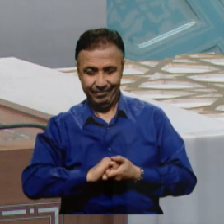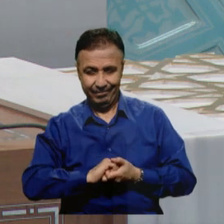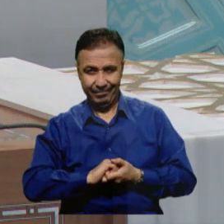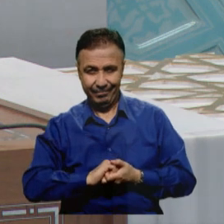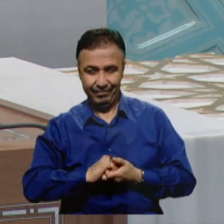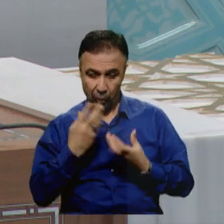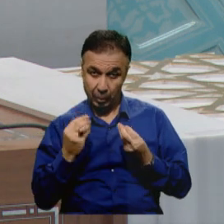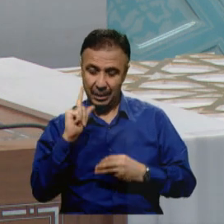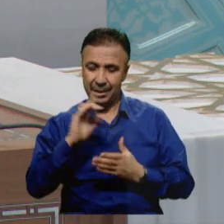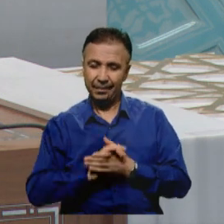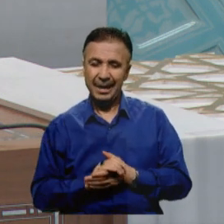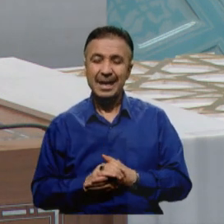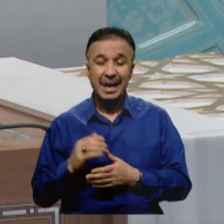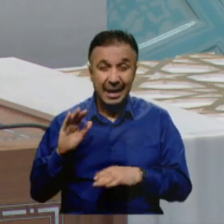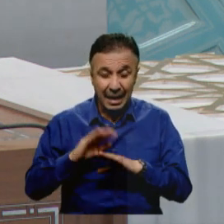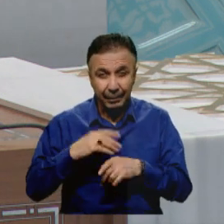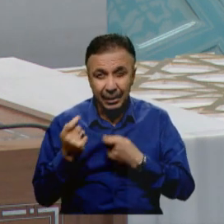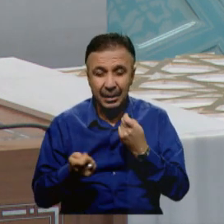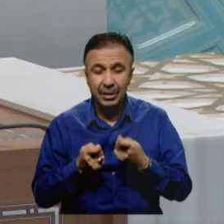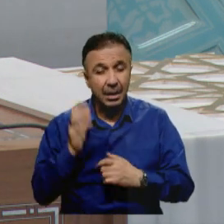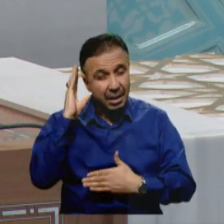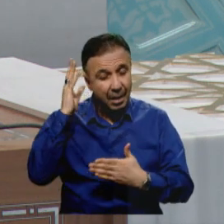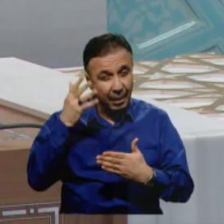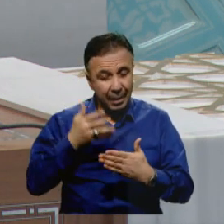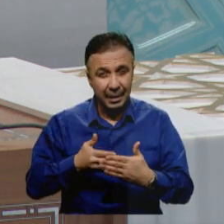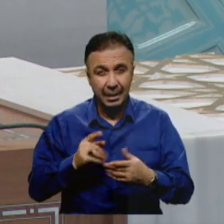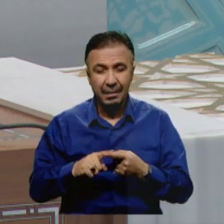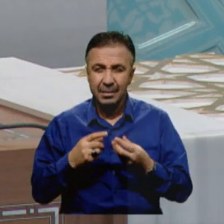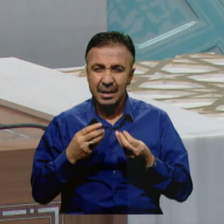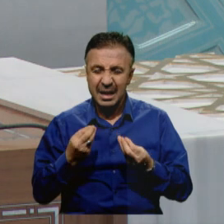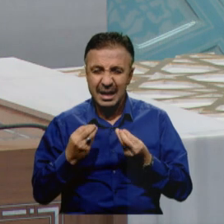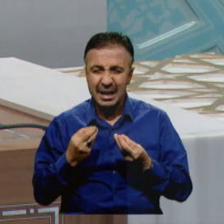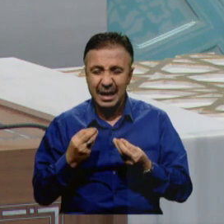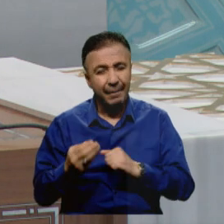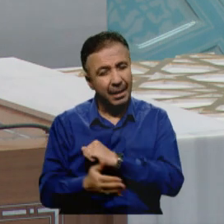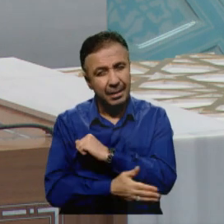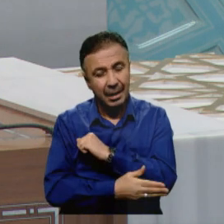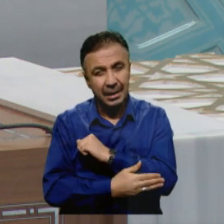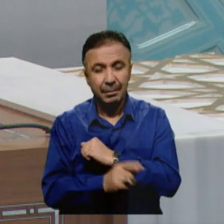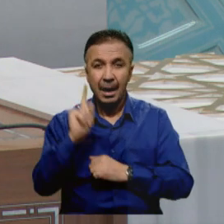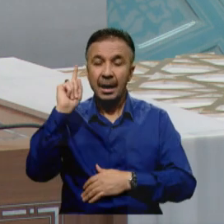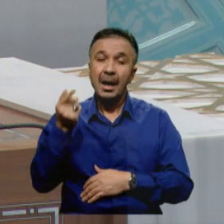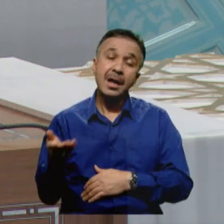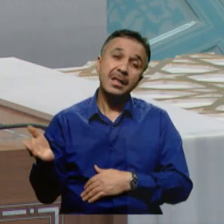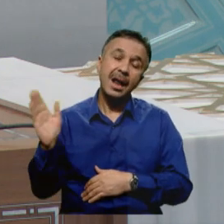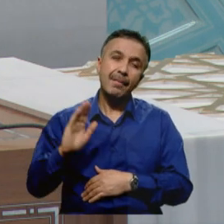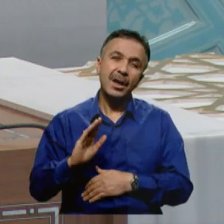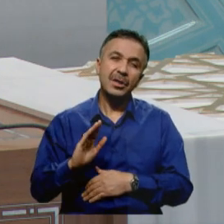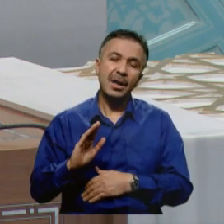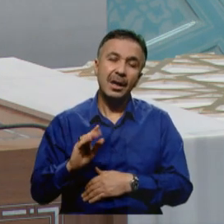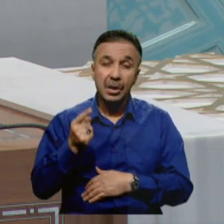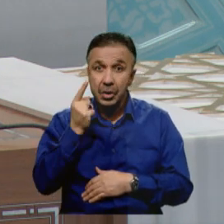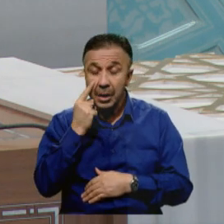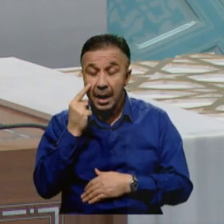Yine yaptığın işe, ibadete, hayır hasenata Allah'tan başka bir tanık